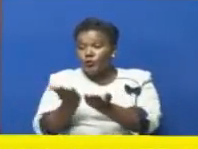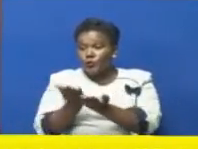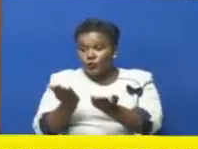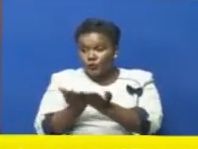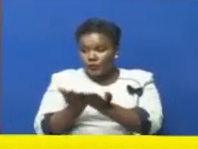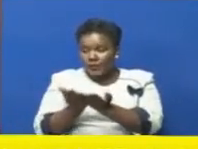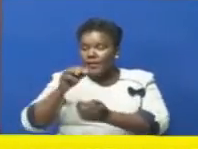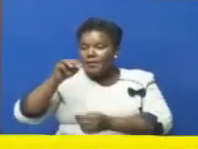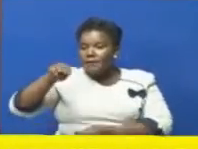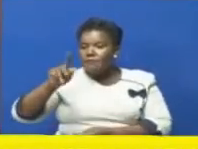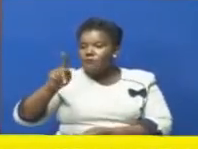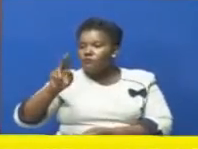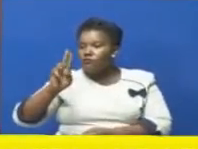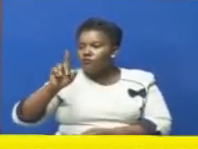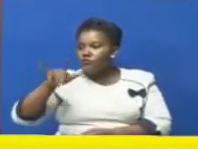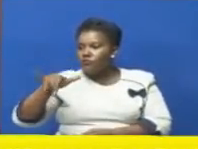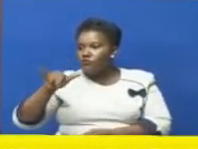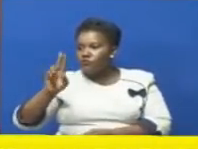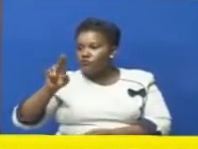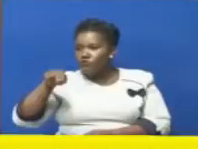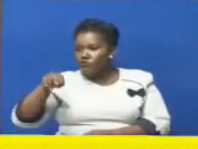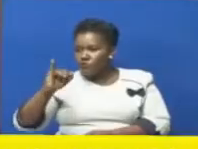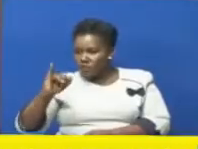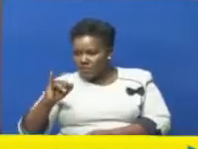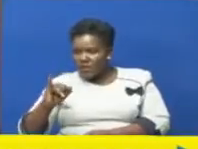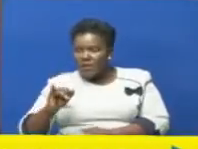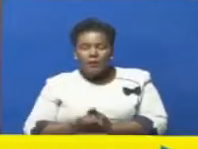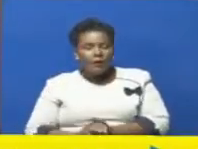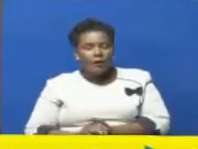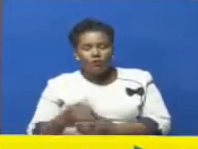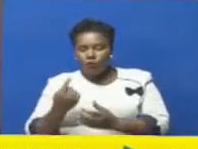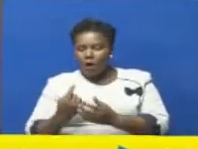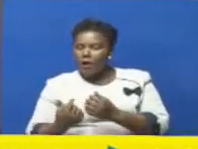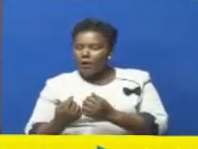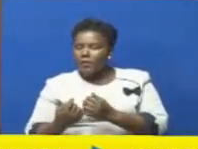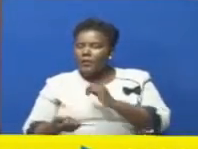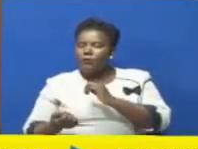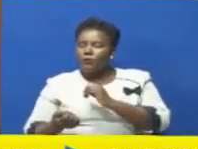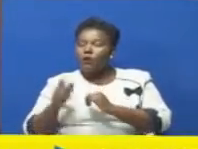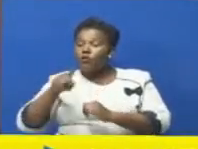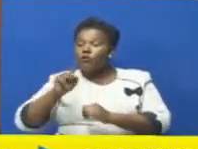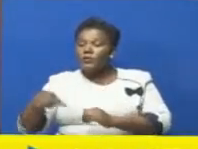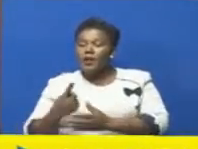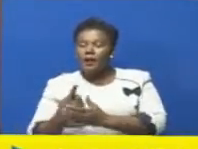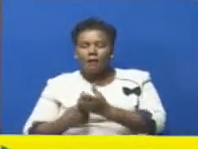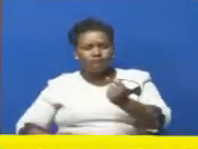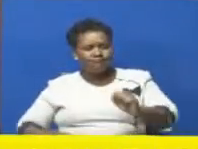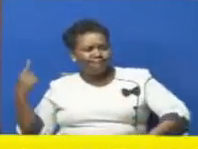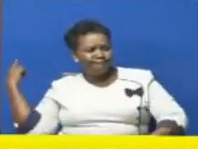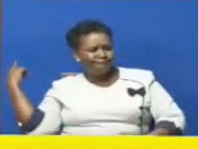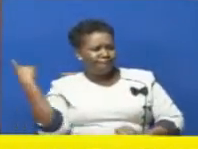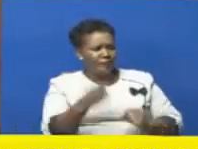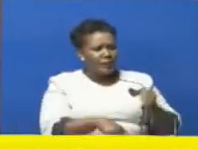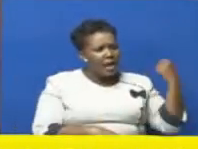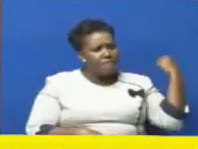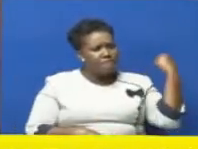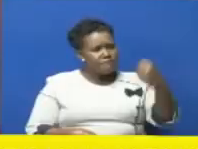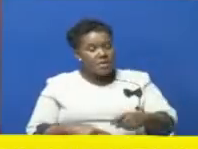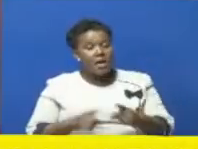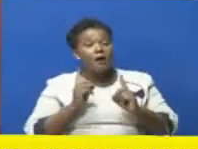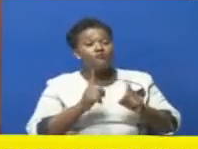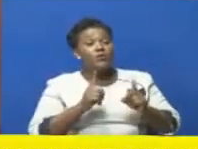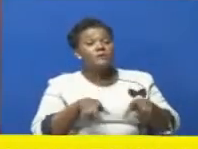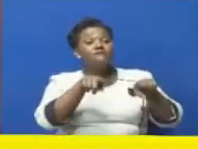Hasira, kwa tuhuma za kumpiga na kumngoa jino la juu mwalimu mwenzake Witness Makoti. Akizungumzia tukio hilo lililotokea